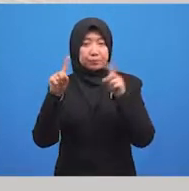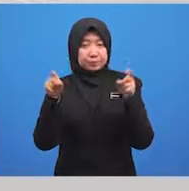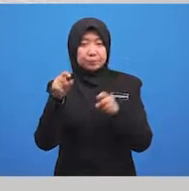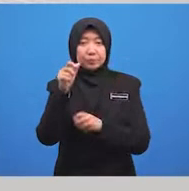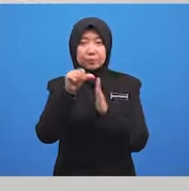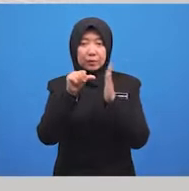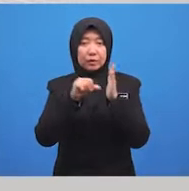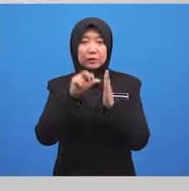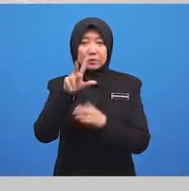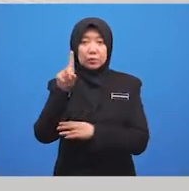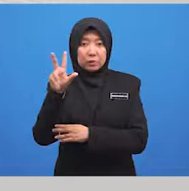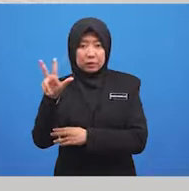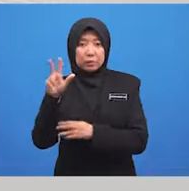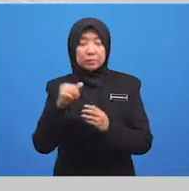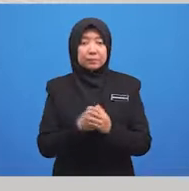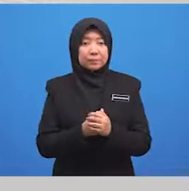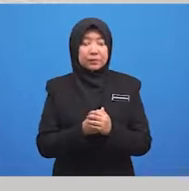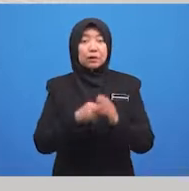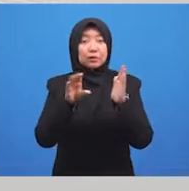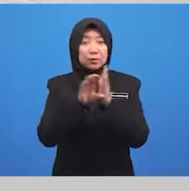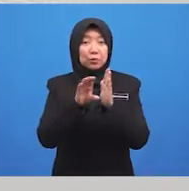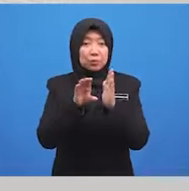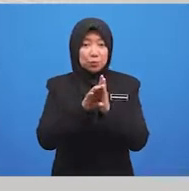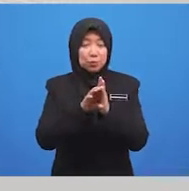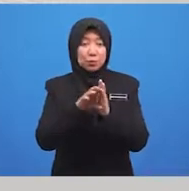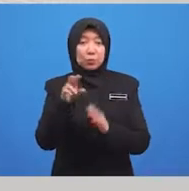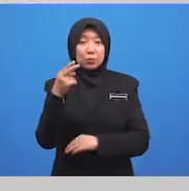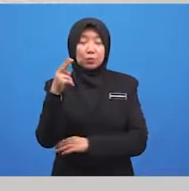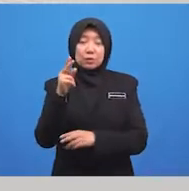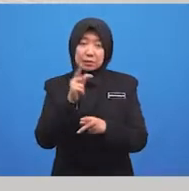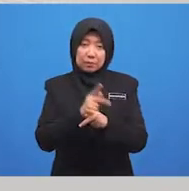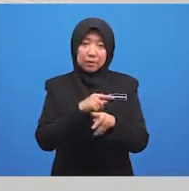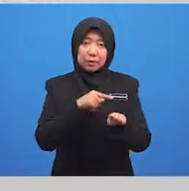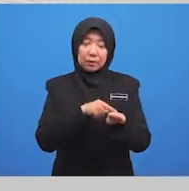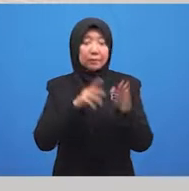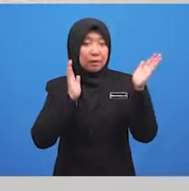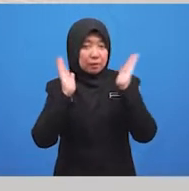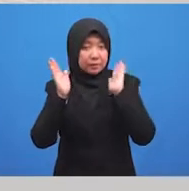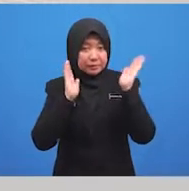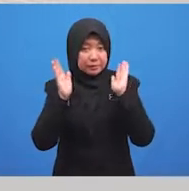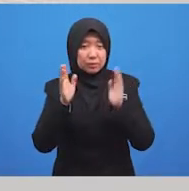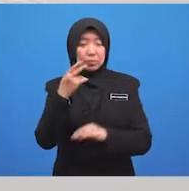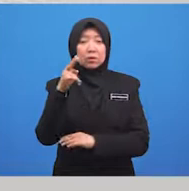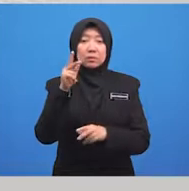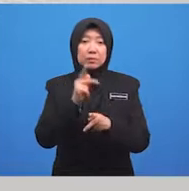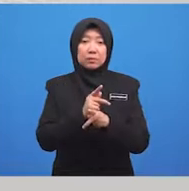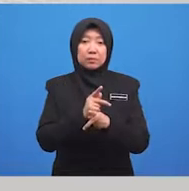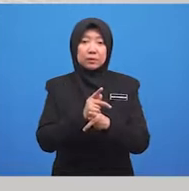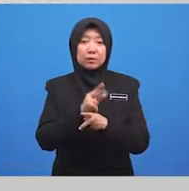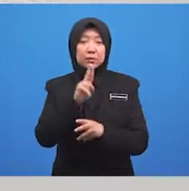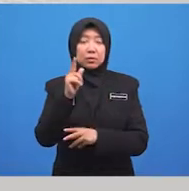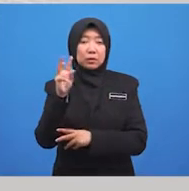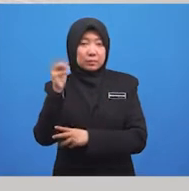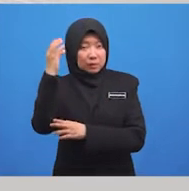1984-Akta 313. Antara contoh hutan simpan yang terdapat di Malaysia adalah Hutan Simpan Kekal